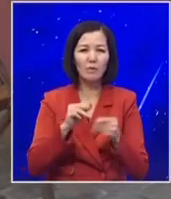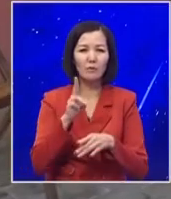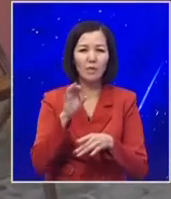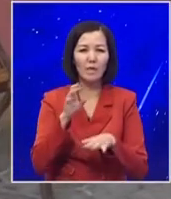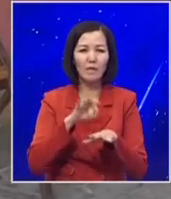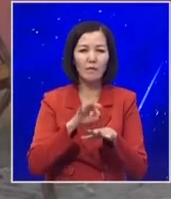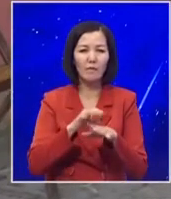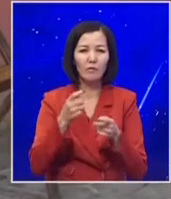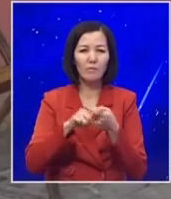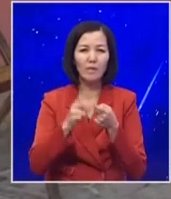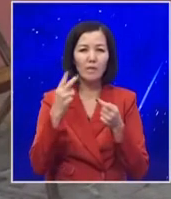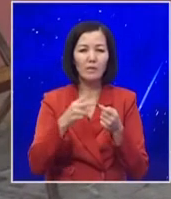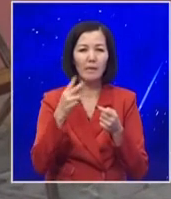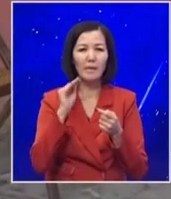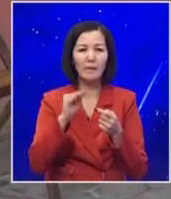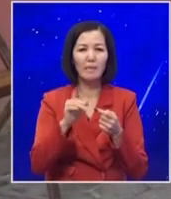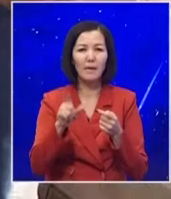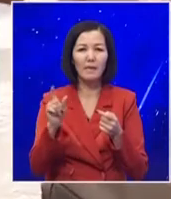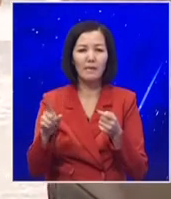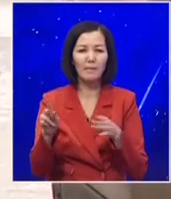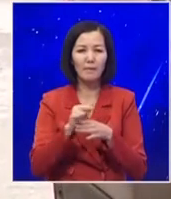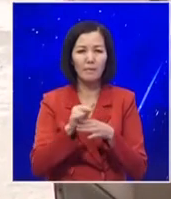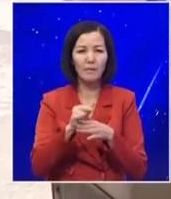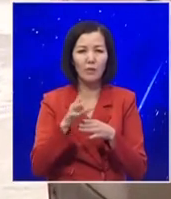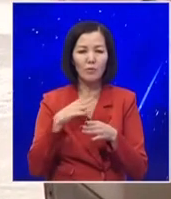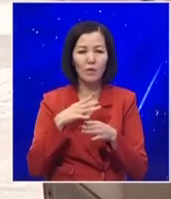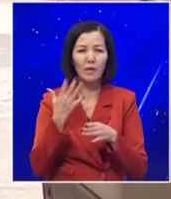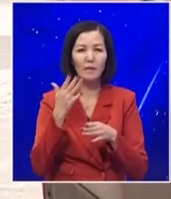коронавирус инфекциясынан 22 мыңнан аса науқас ем қабылдауда.